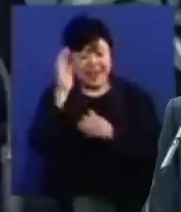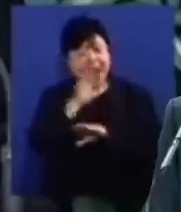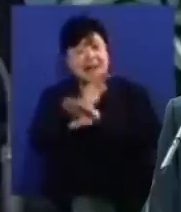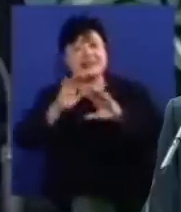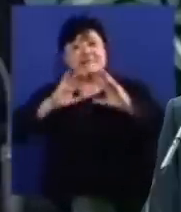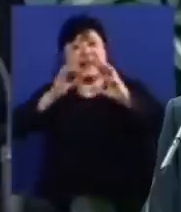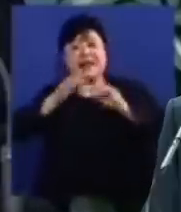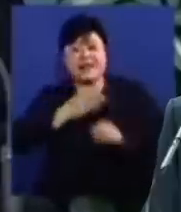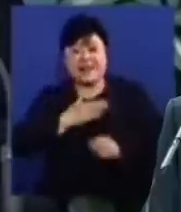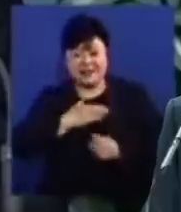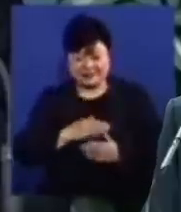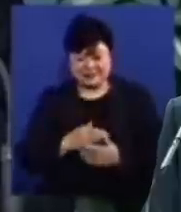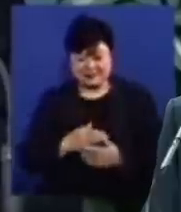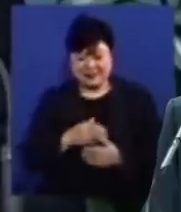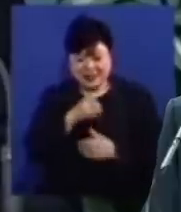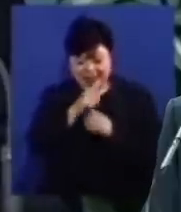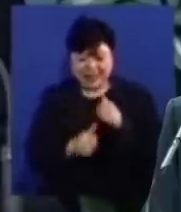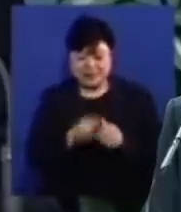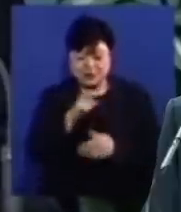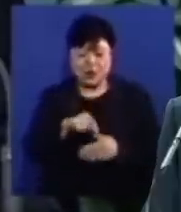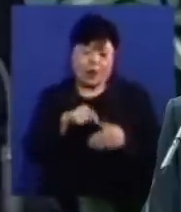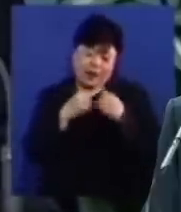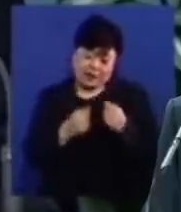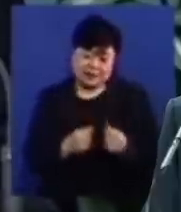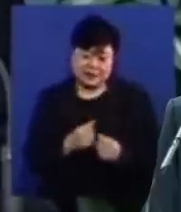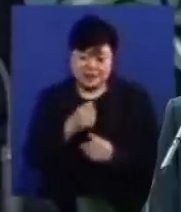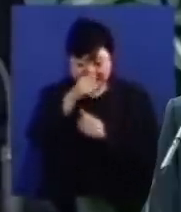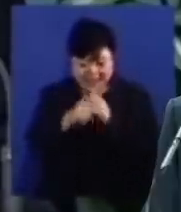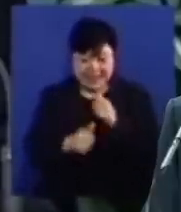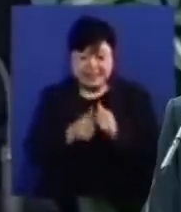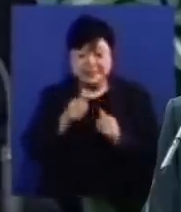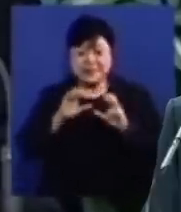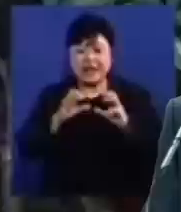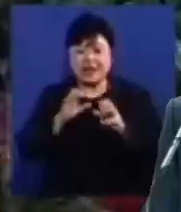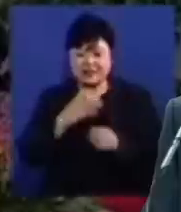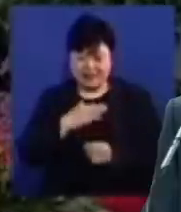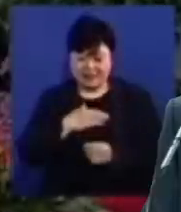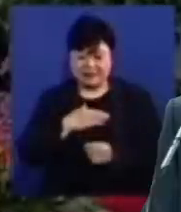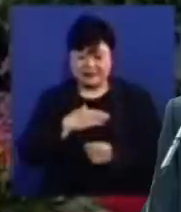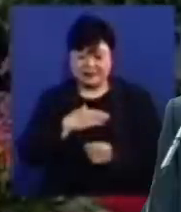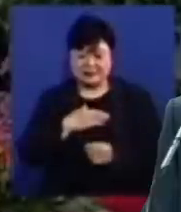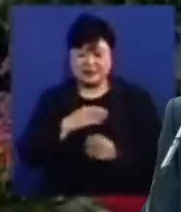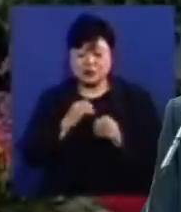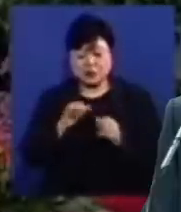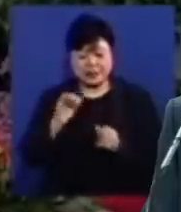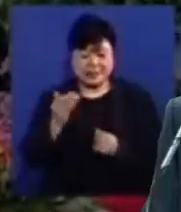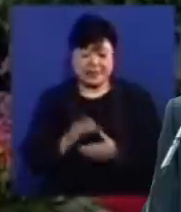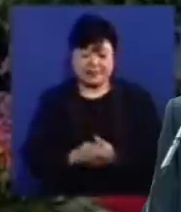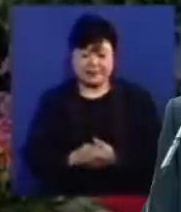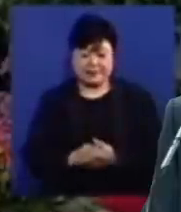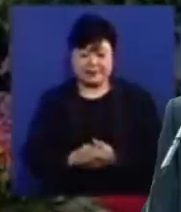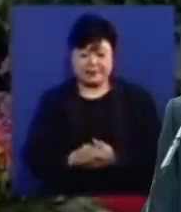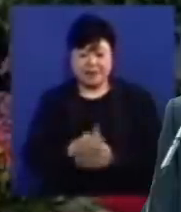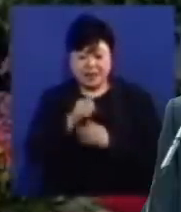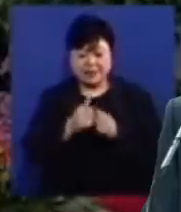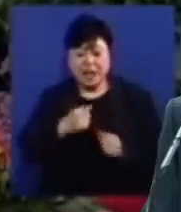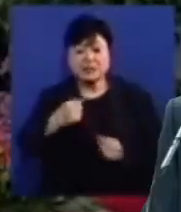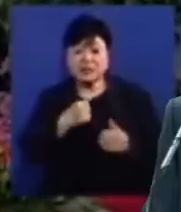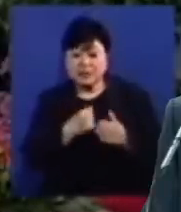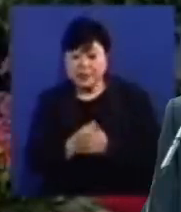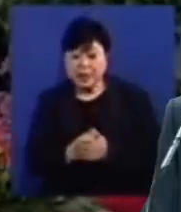하늘나라다. 하나님이 소유와 계시니 나는 하늘나라다. 그리고 그의 소유된 백성이다. 하나님이 나를 소유하고